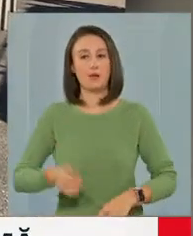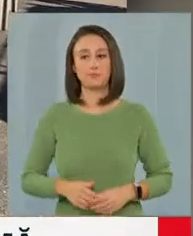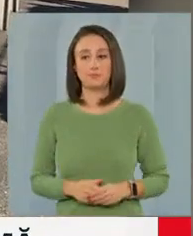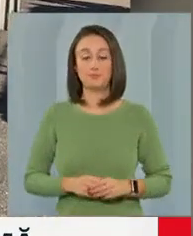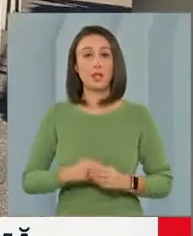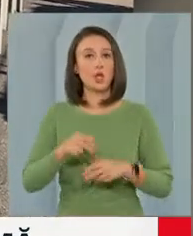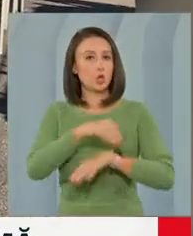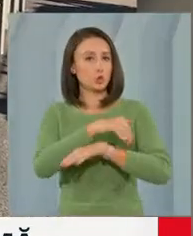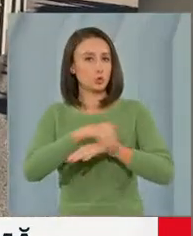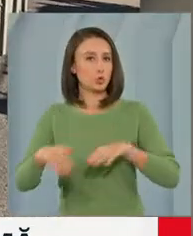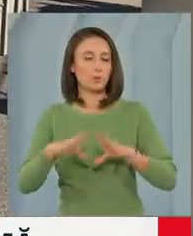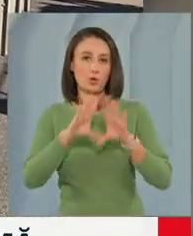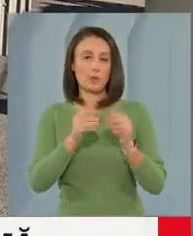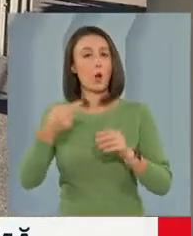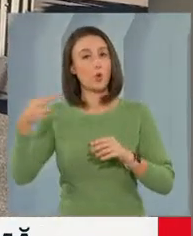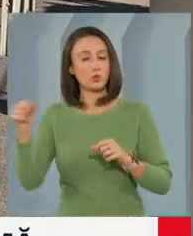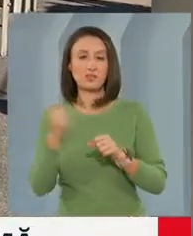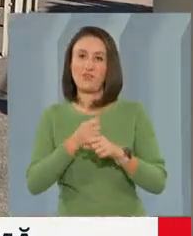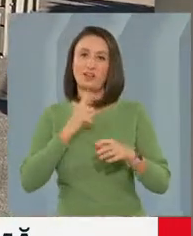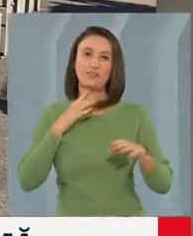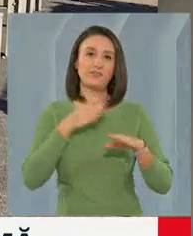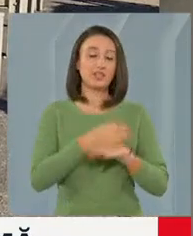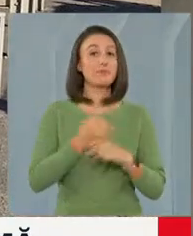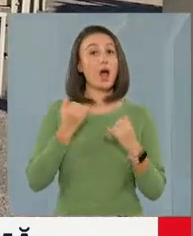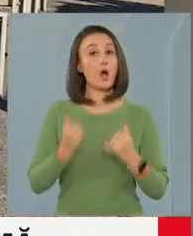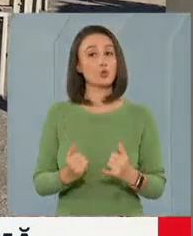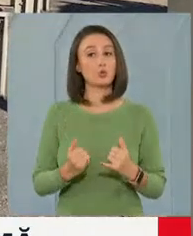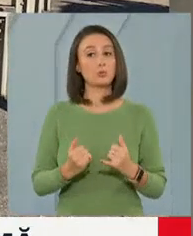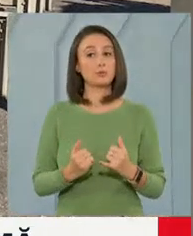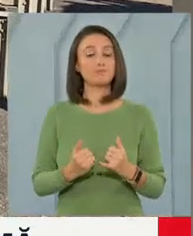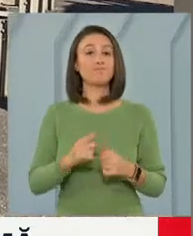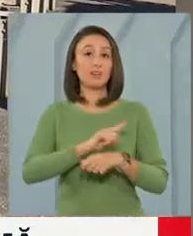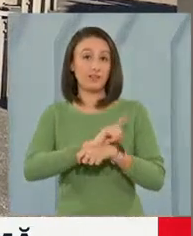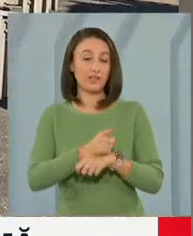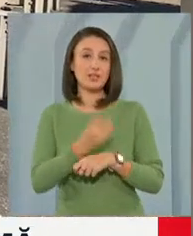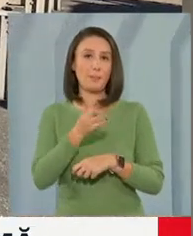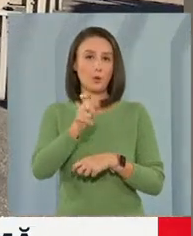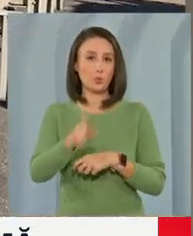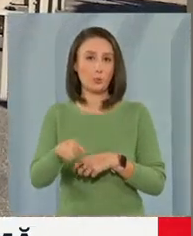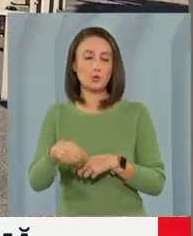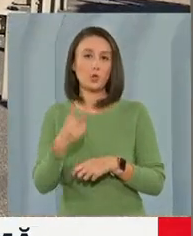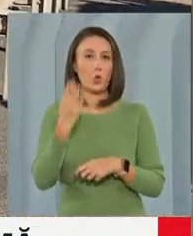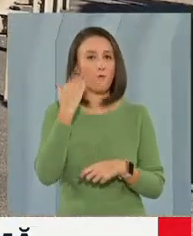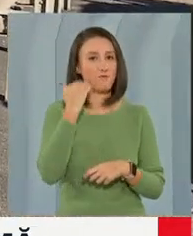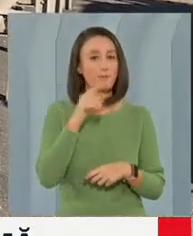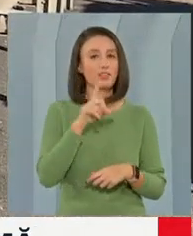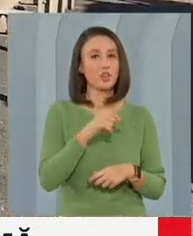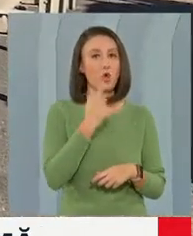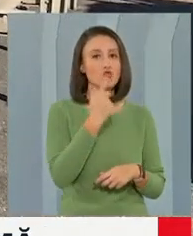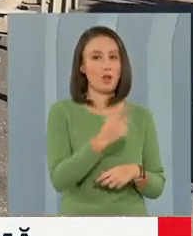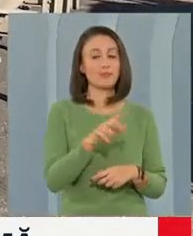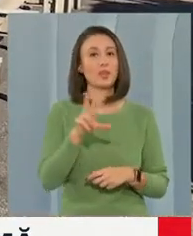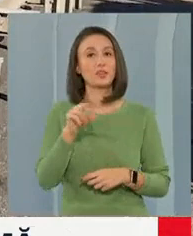șoselele din România continuă să facă victime de data aceasta pradă viteza au căzut patru persoane două femei de 27